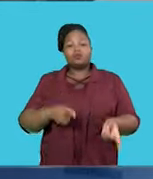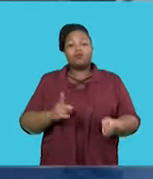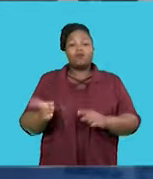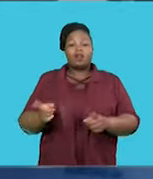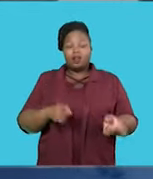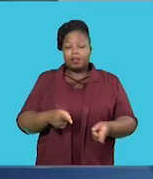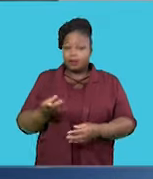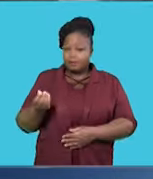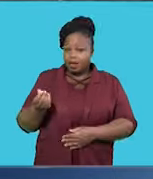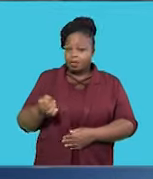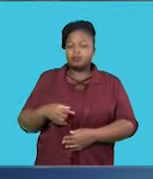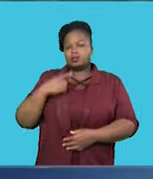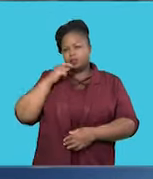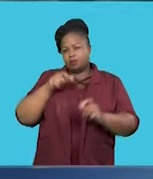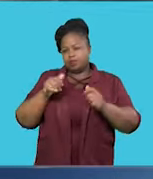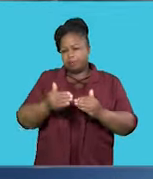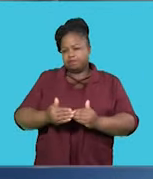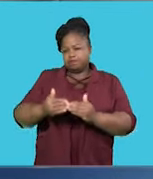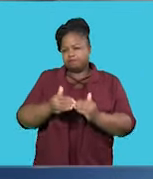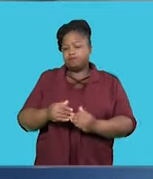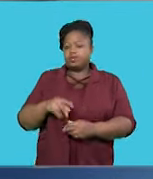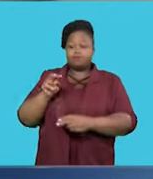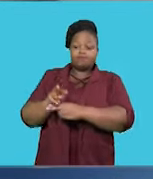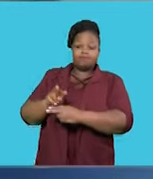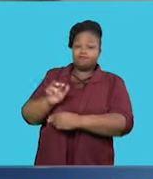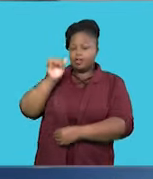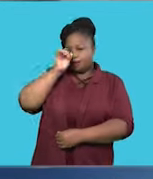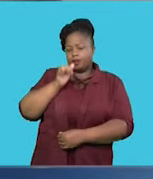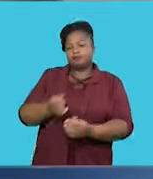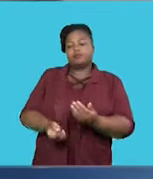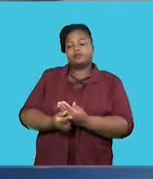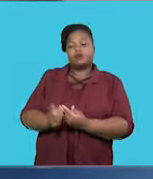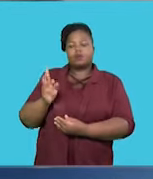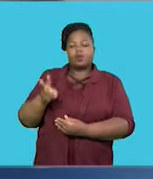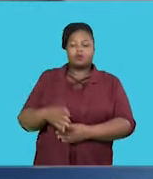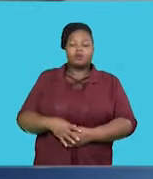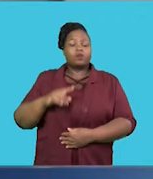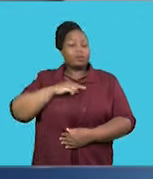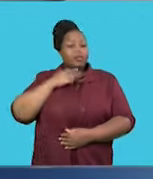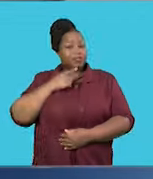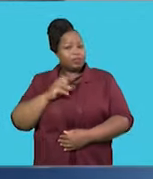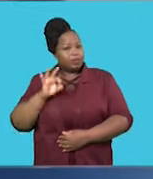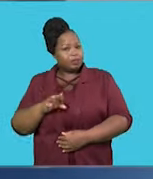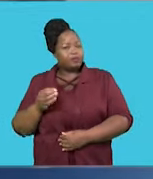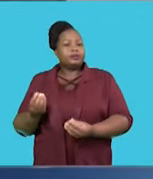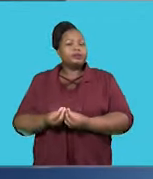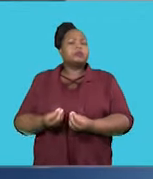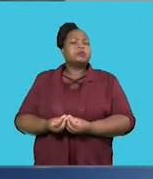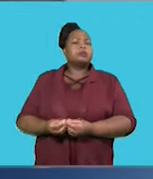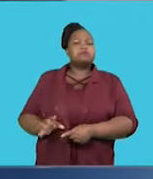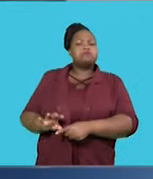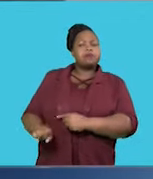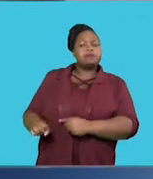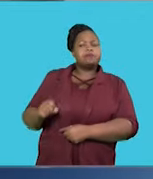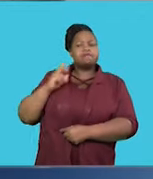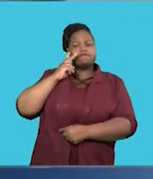zokubekelana izimali wathi abantu mabahlale beqaphele kulezo zikhwama ngoba bukhona ubugebengu obuzobe benzeka wasethi uma ngabe kukhona into abahlali